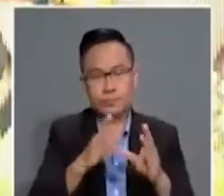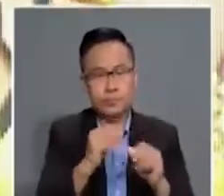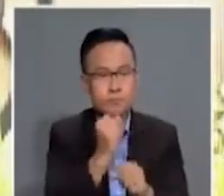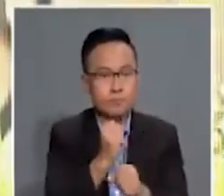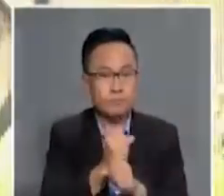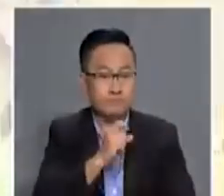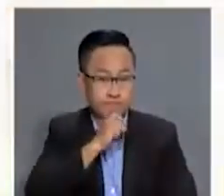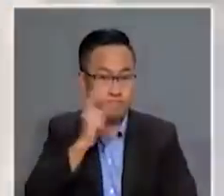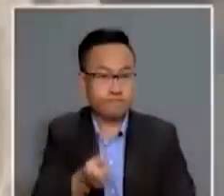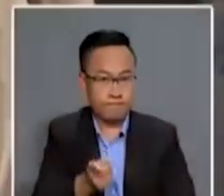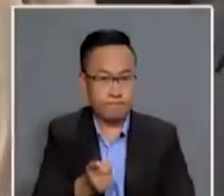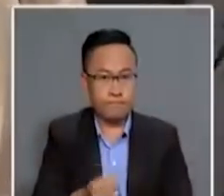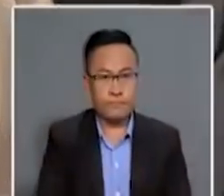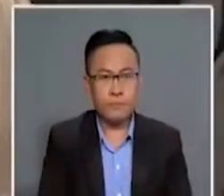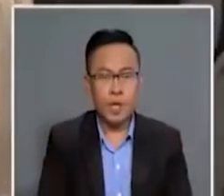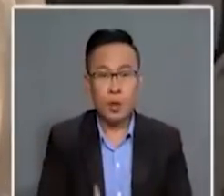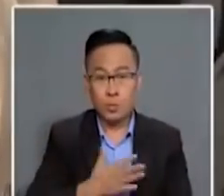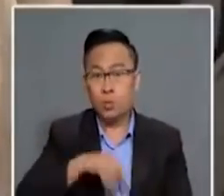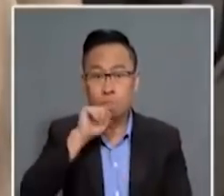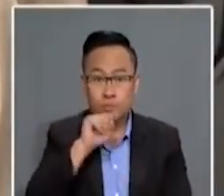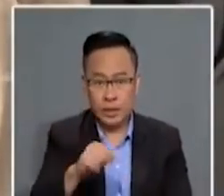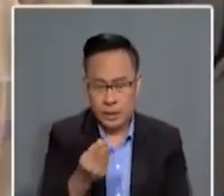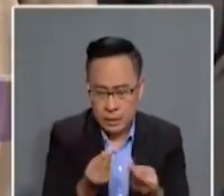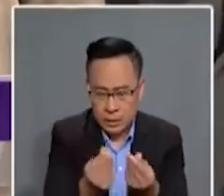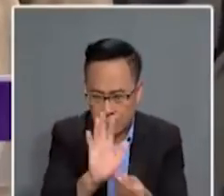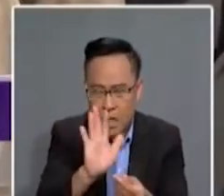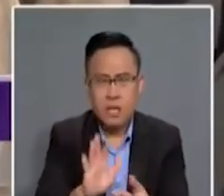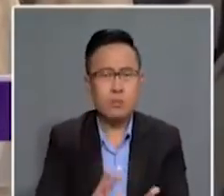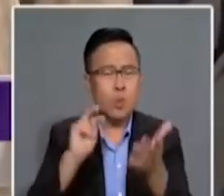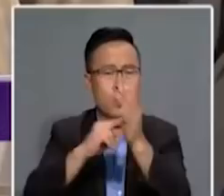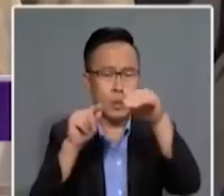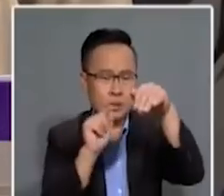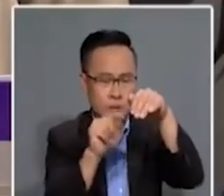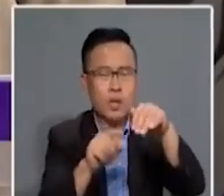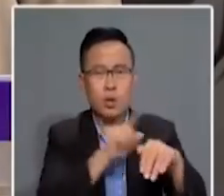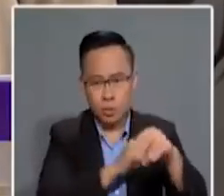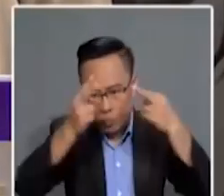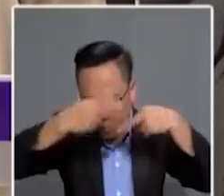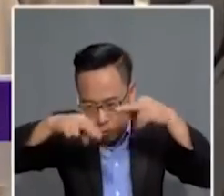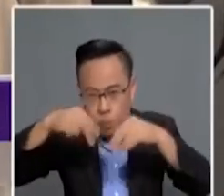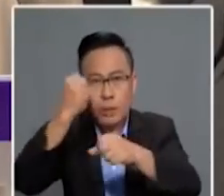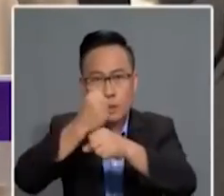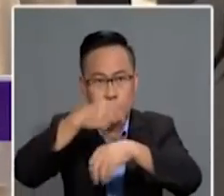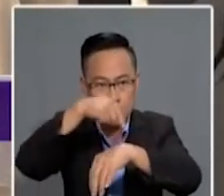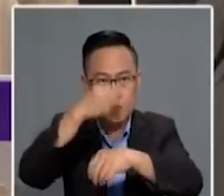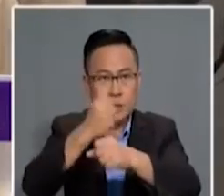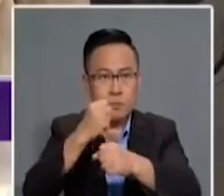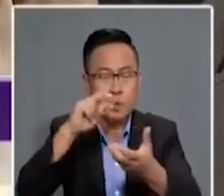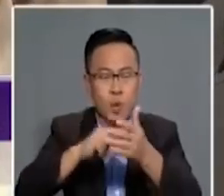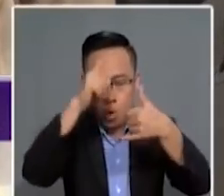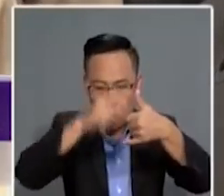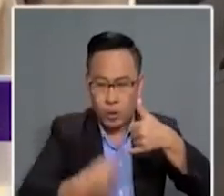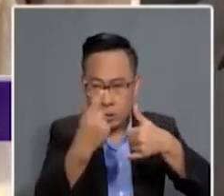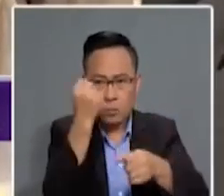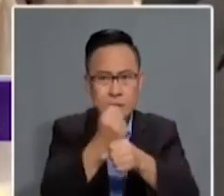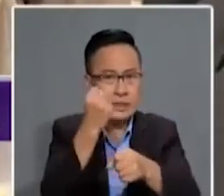ค่ะ แต่ผมสั่งเลยในการปฏิบัติไม่ได้เพราะเป็นเรื่องของคนในพื้นที่จะต้องตรวจสอบแล้วก็ไม่ได้ทำคนเดียวเพราะทำจาก